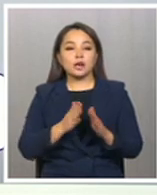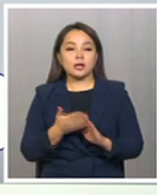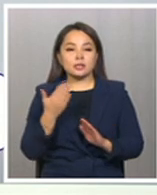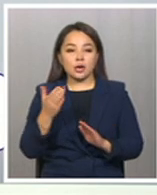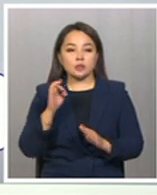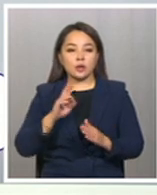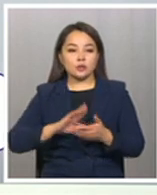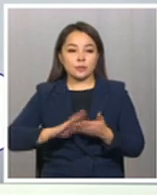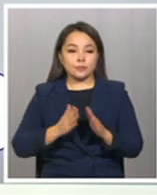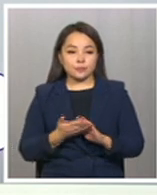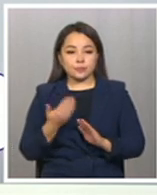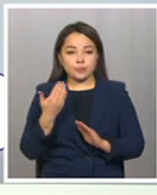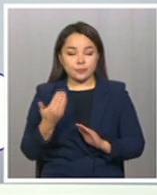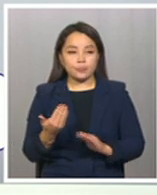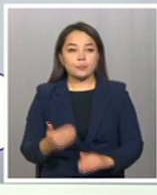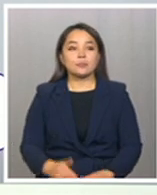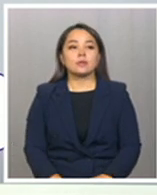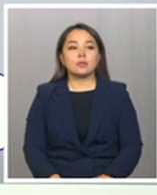әлеуеті.